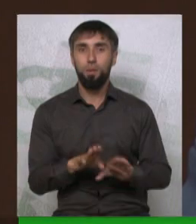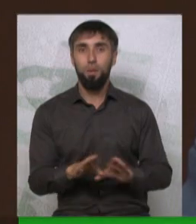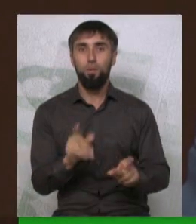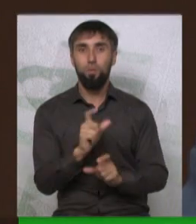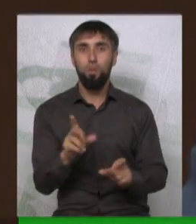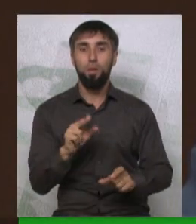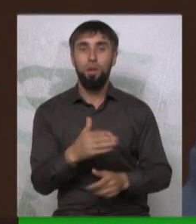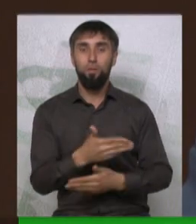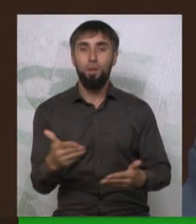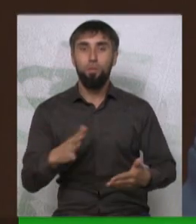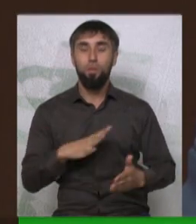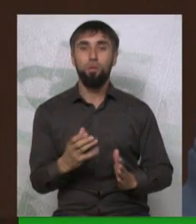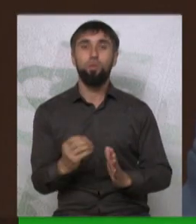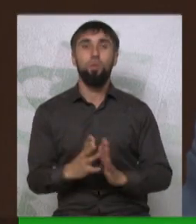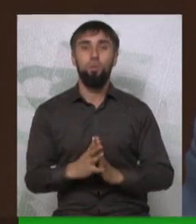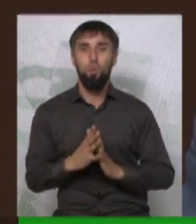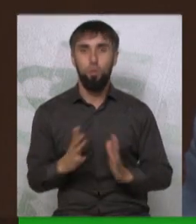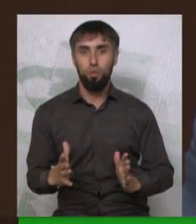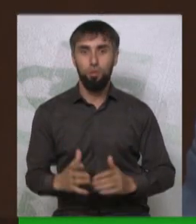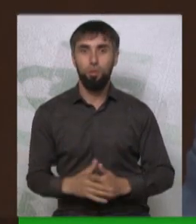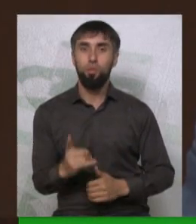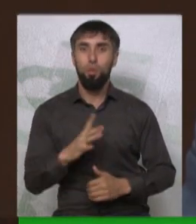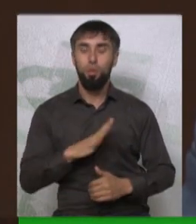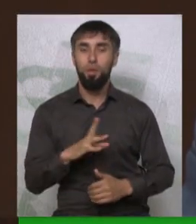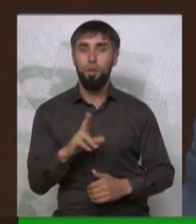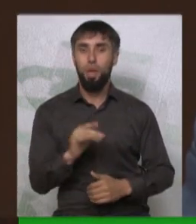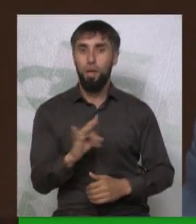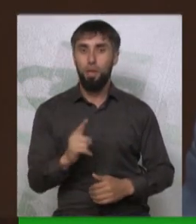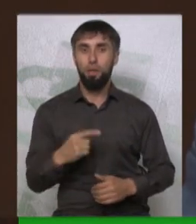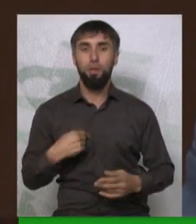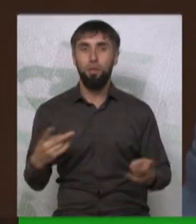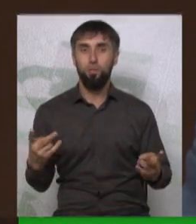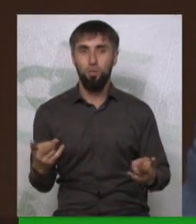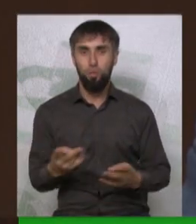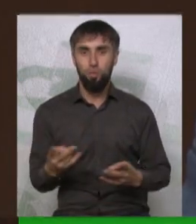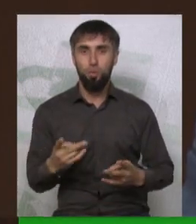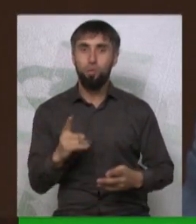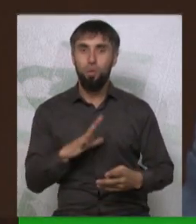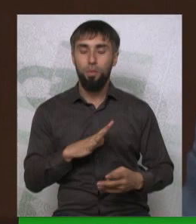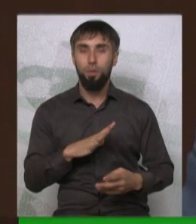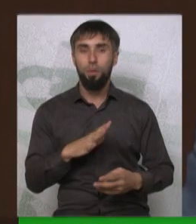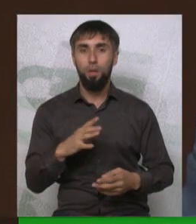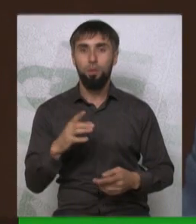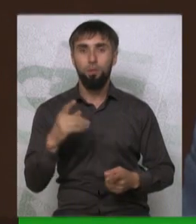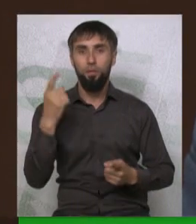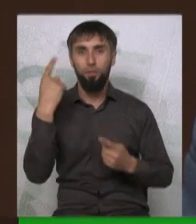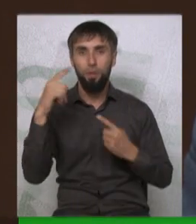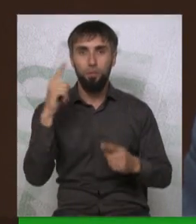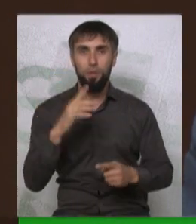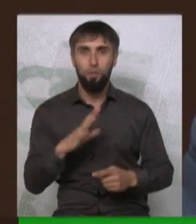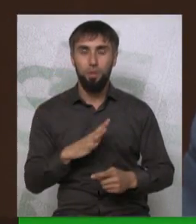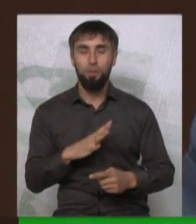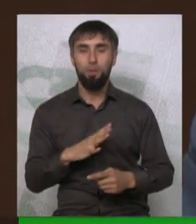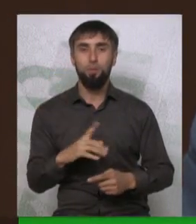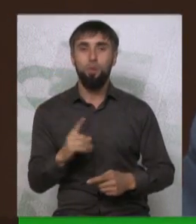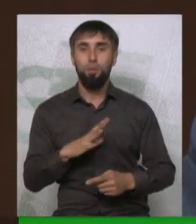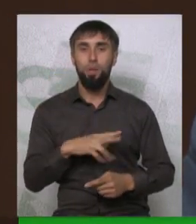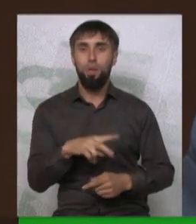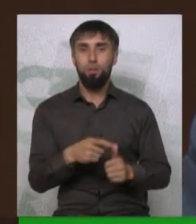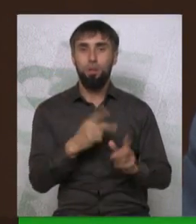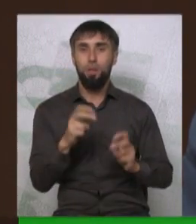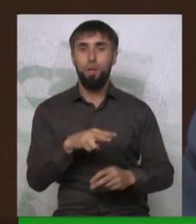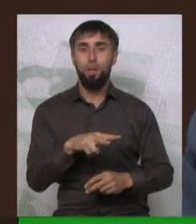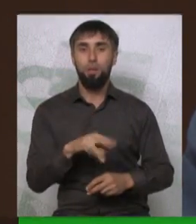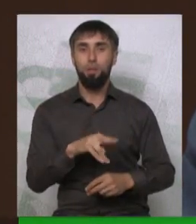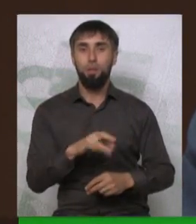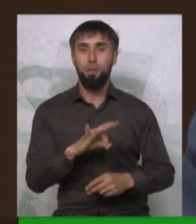люди, как вы, были, вас больше было. Чтобы как раз нам нужно, чтобы вот инициатива была, тем более лидеры России